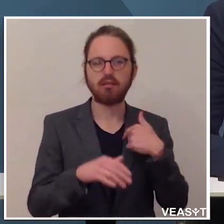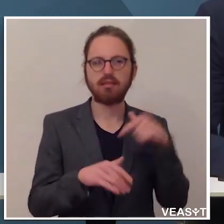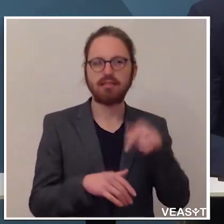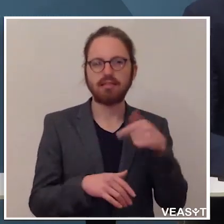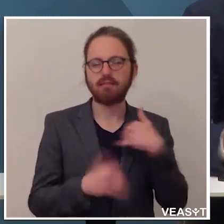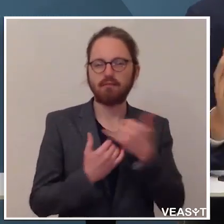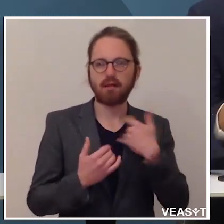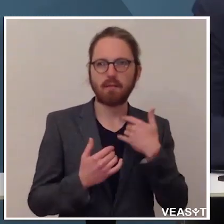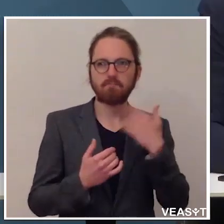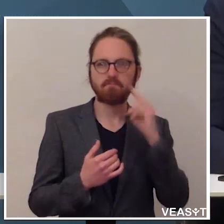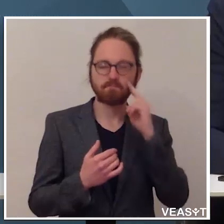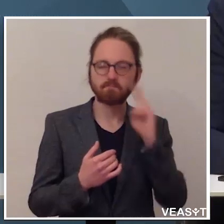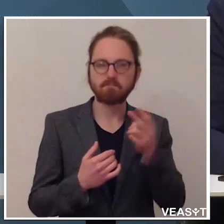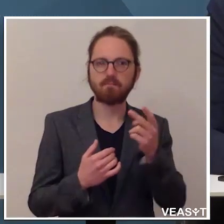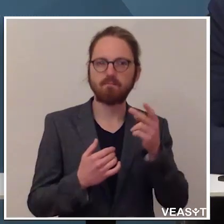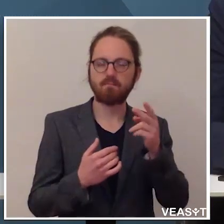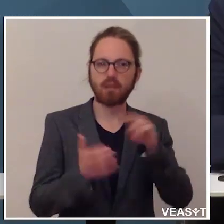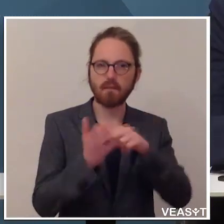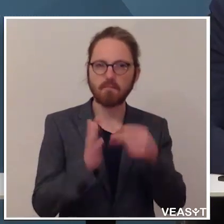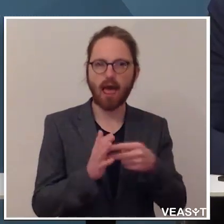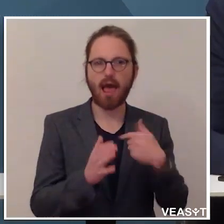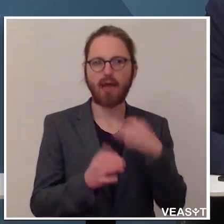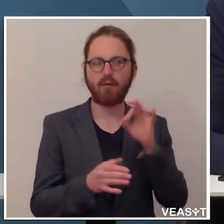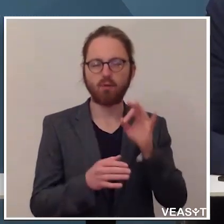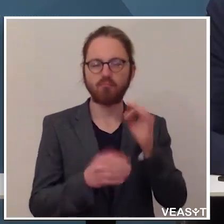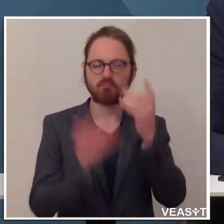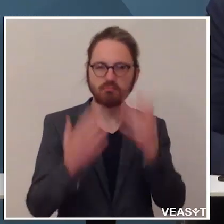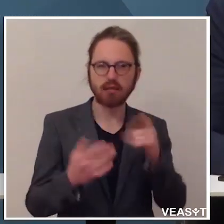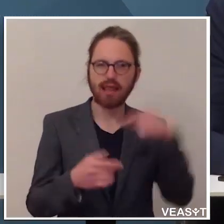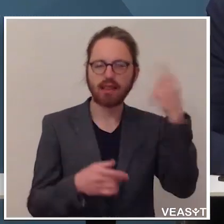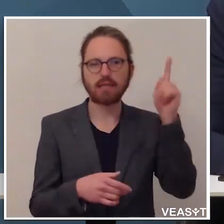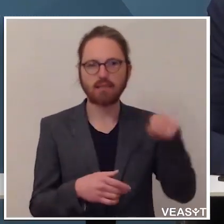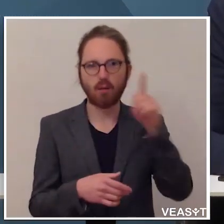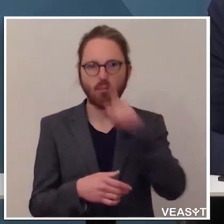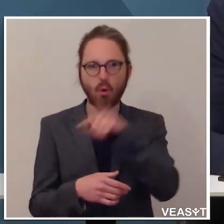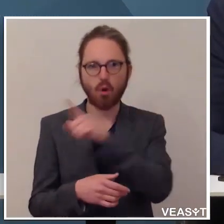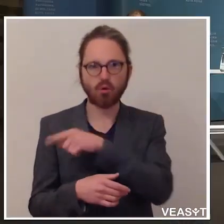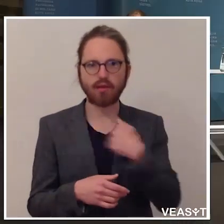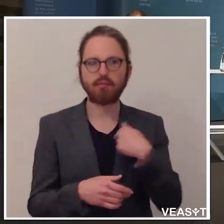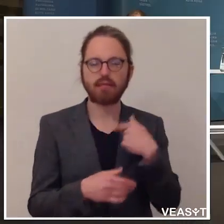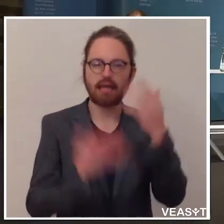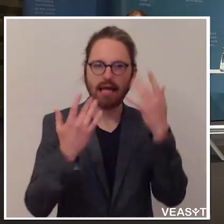Personen. In unseren Szenarien, die wir jetzt aber gerechnet haben für die nächsten Monate,